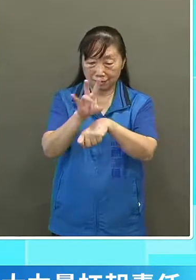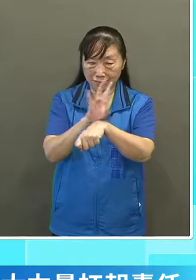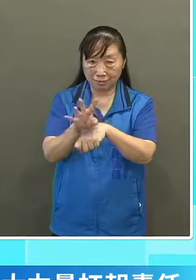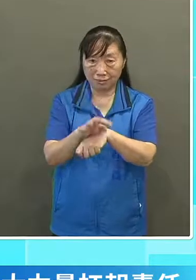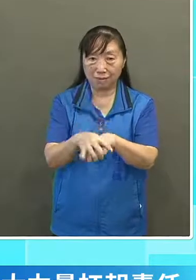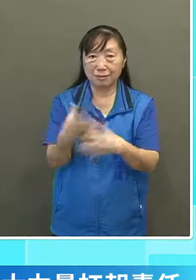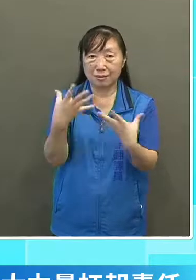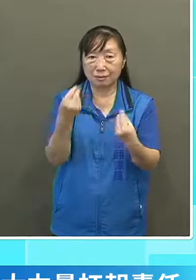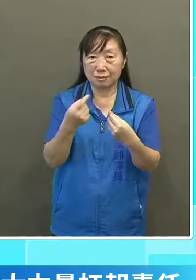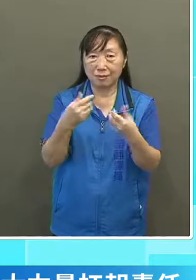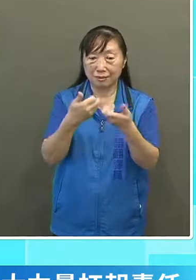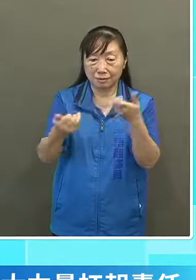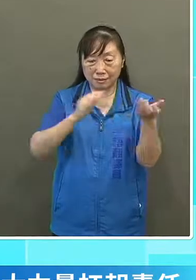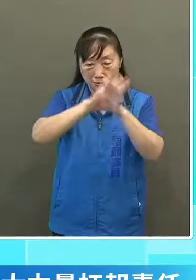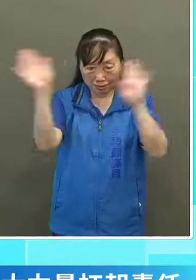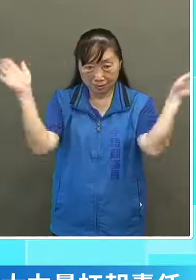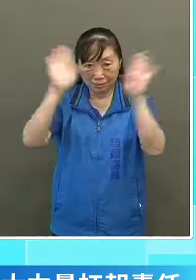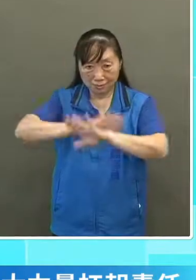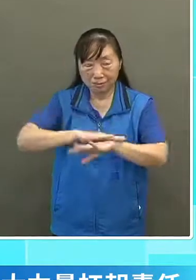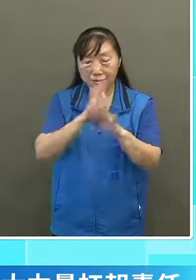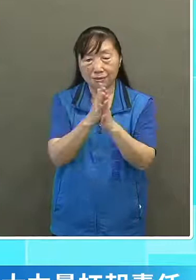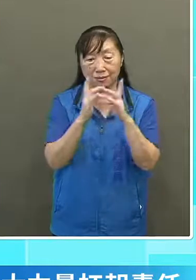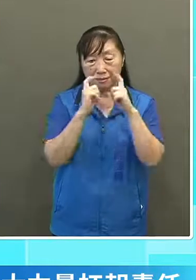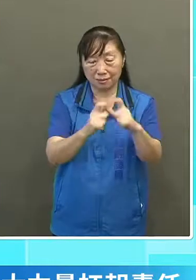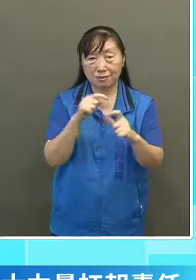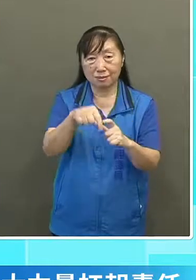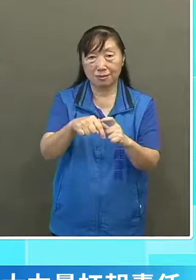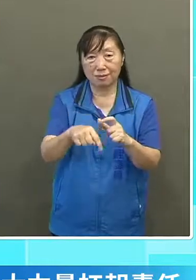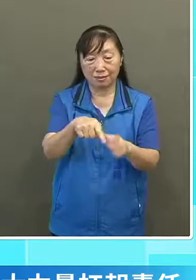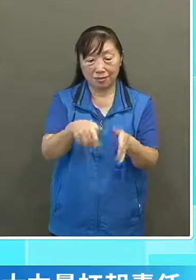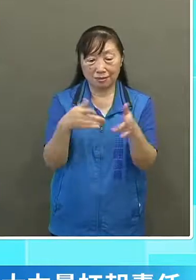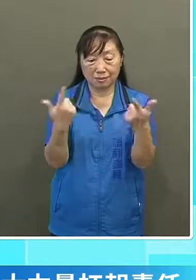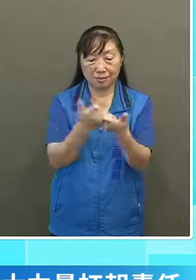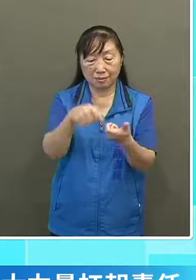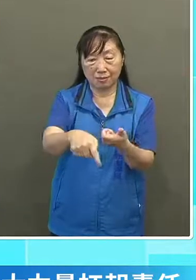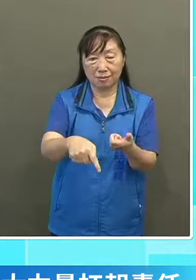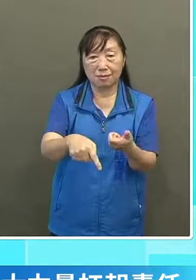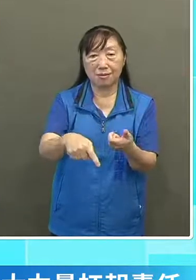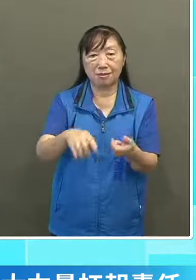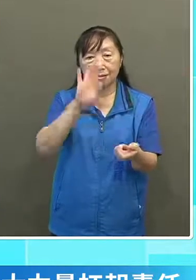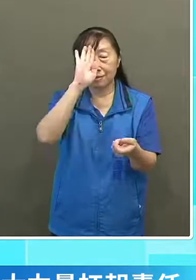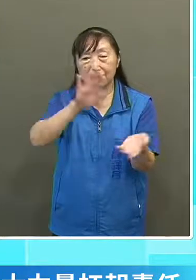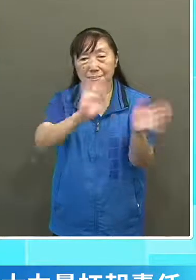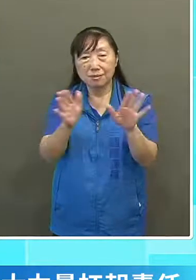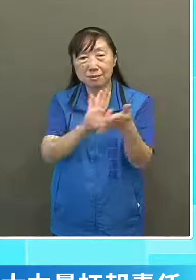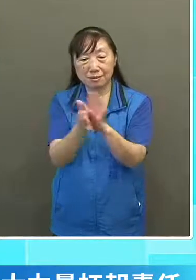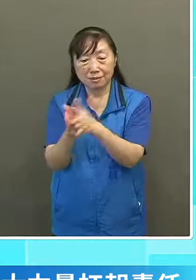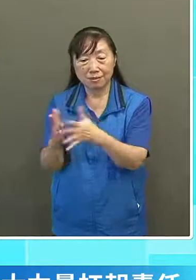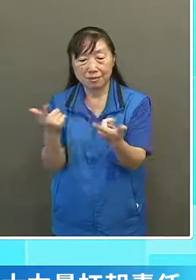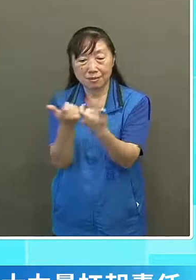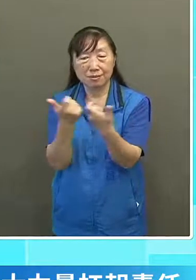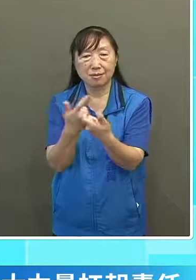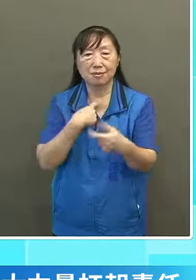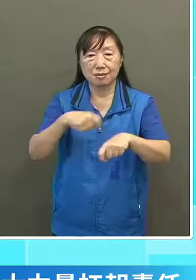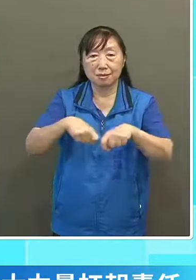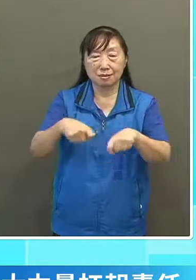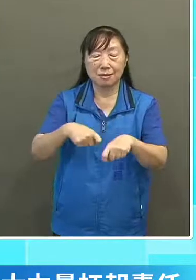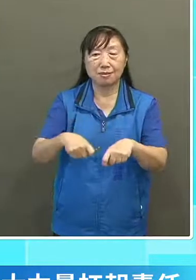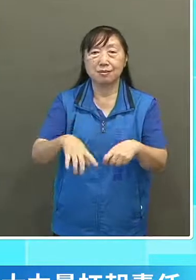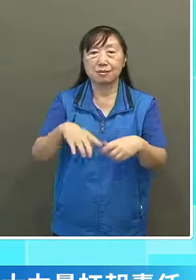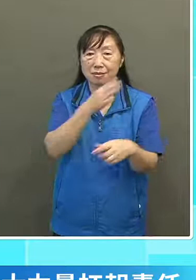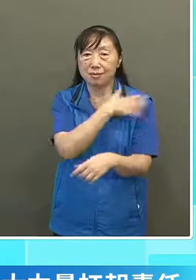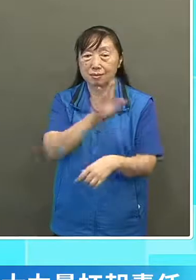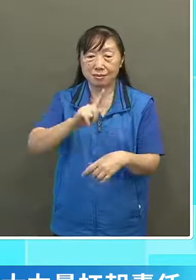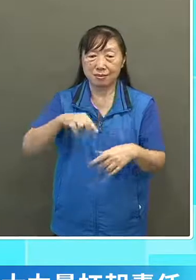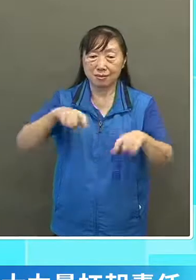不分昼夜，快速的回应整个疫情的变化，所以我们采取的任何作为都会视疫情的变